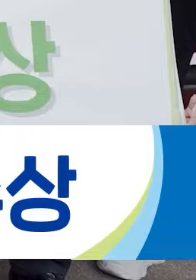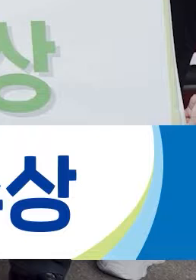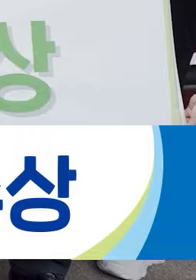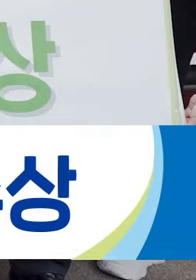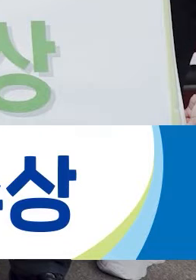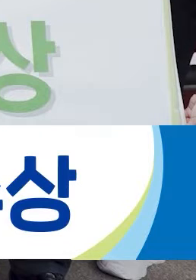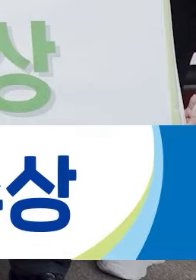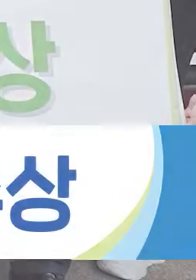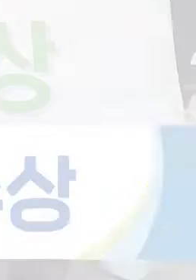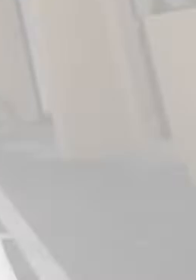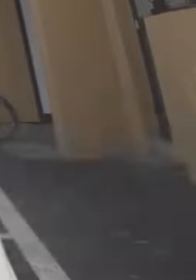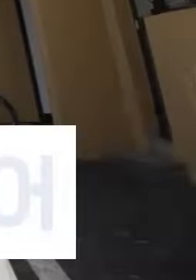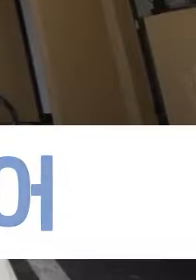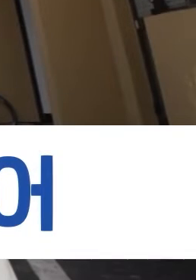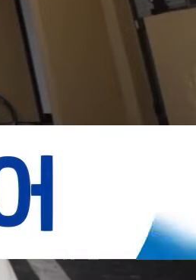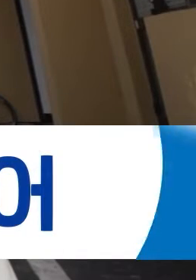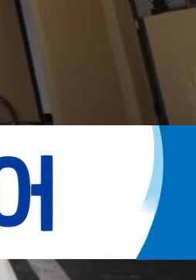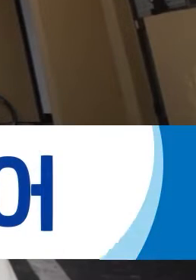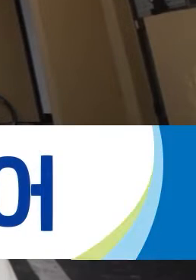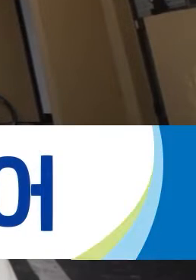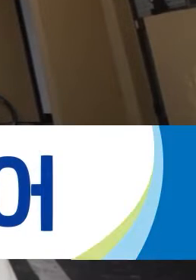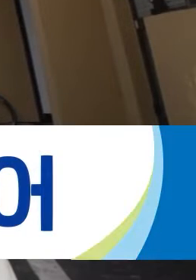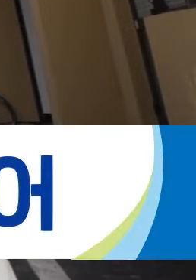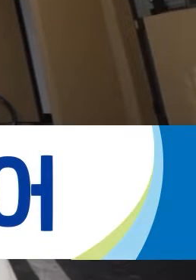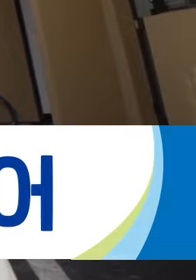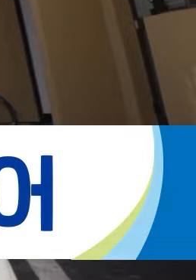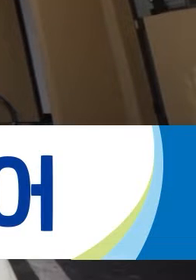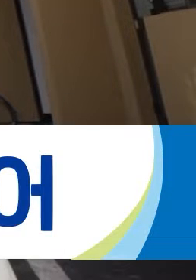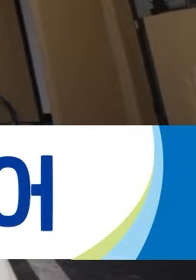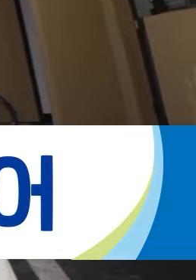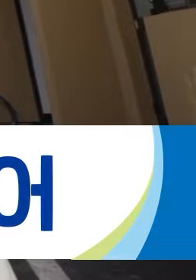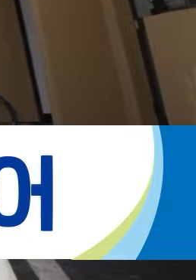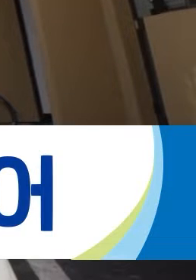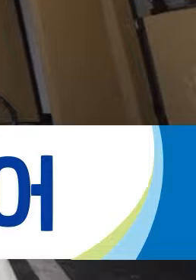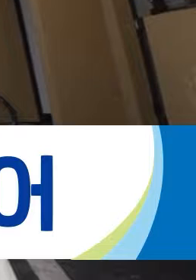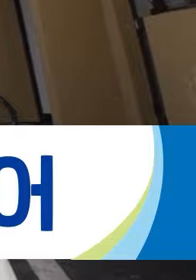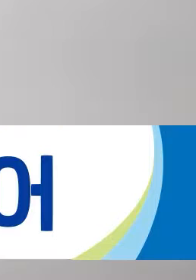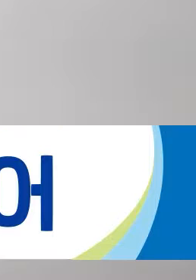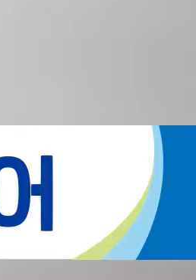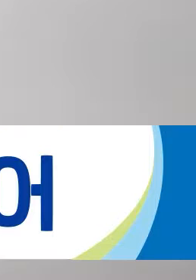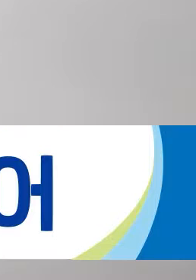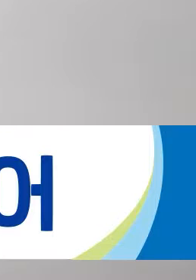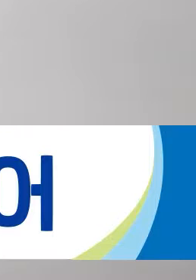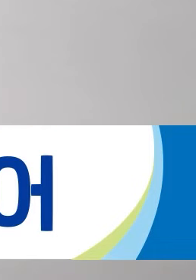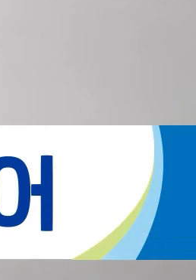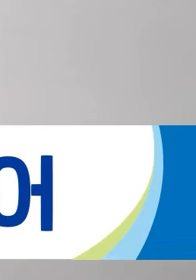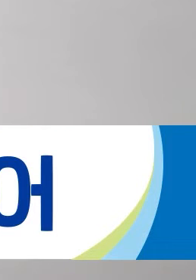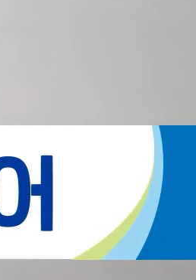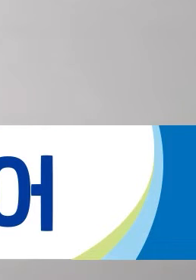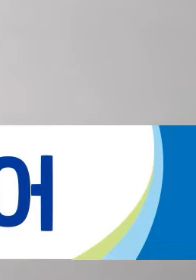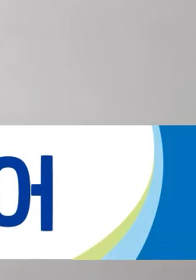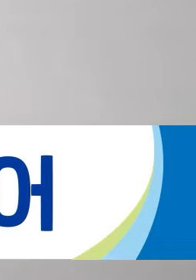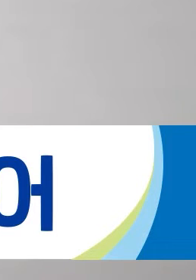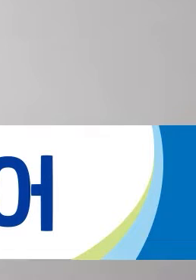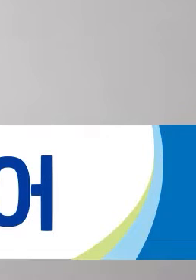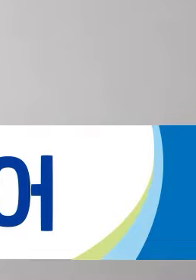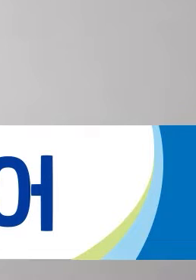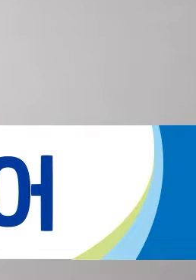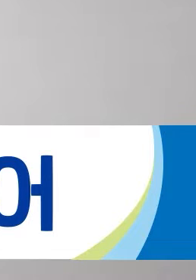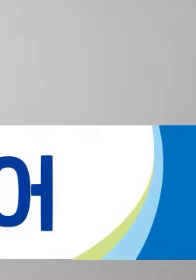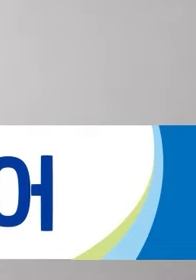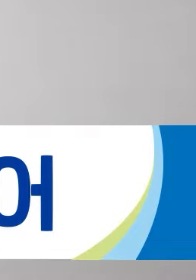인증패를 수상했습니다 동대문구사회적경제지원센터 와 우수 사회적 경제기업을 소개하는